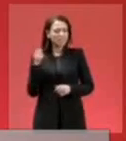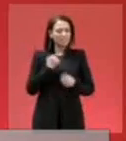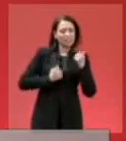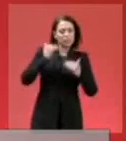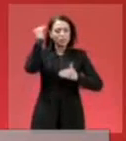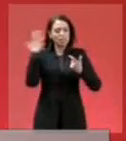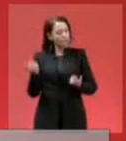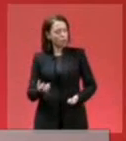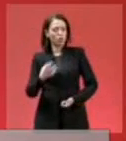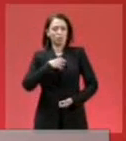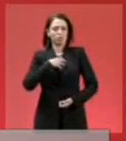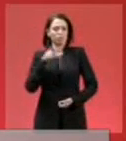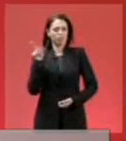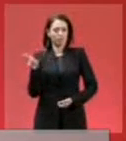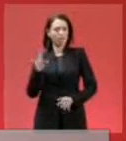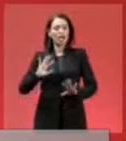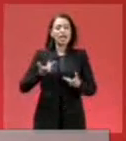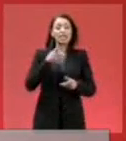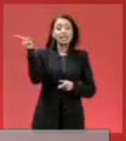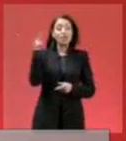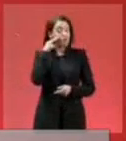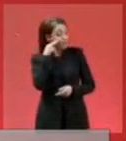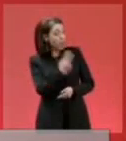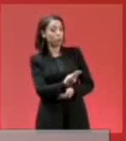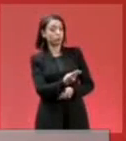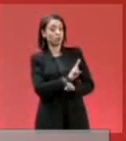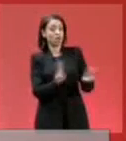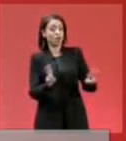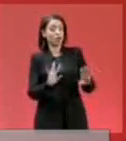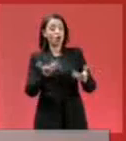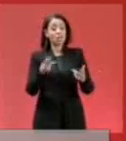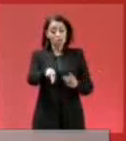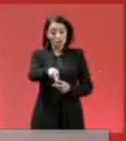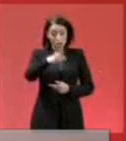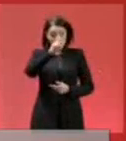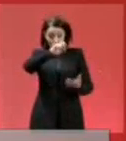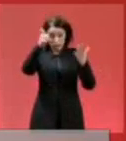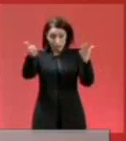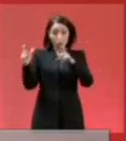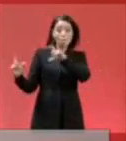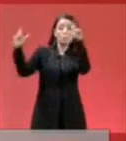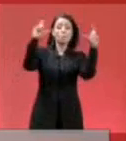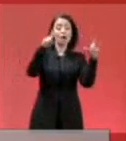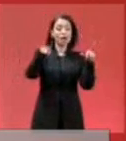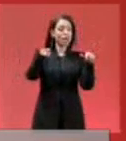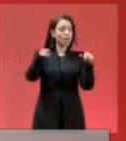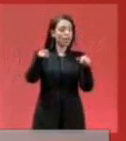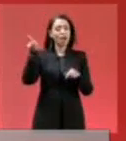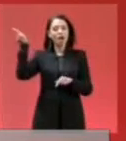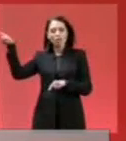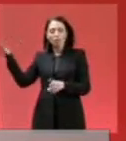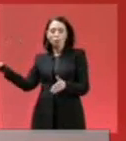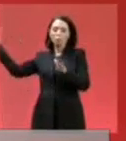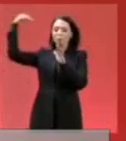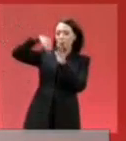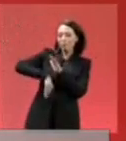να αγχώνονται. Γιατί βλέπουν ότι στις 26 του Μάη θα πέσουν οι ίδιοι μέσα